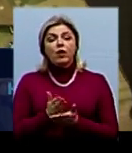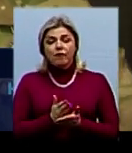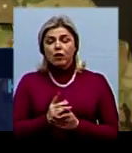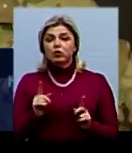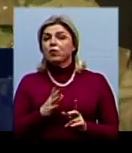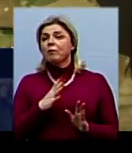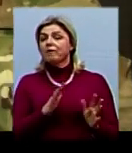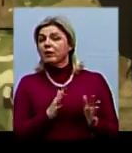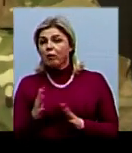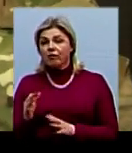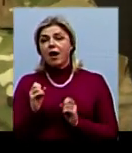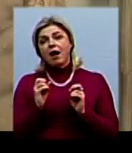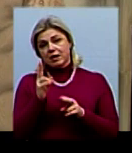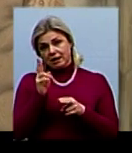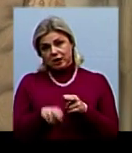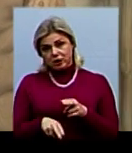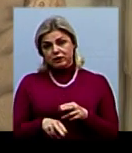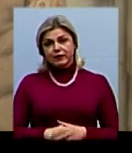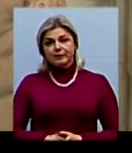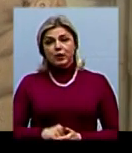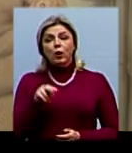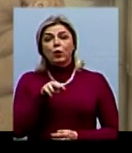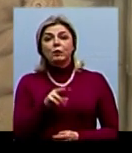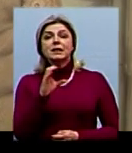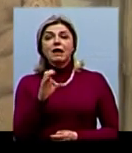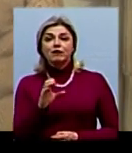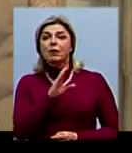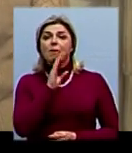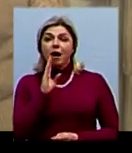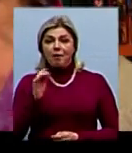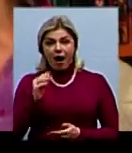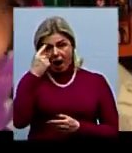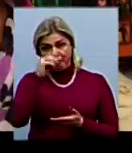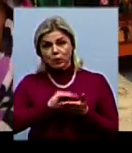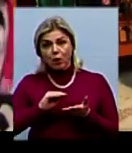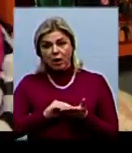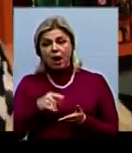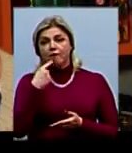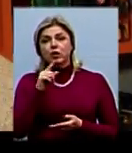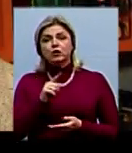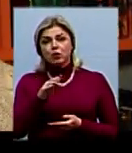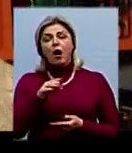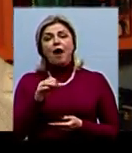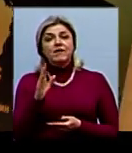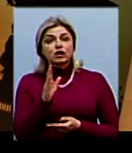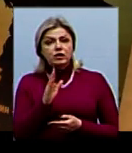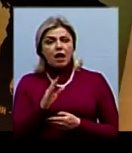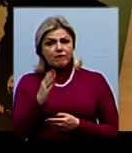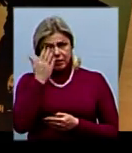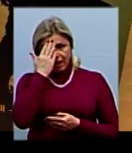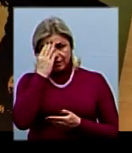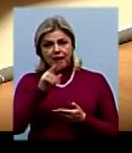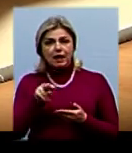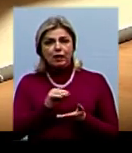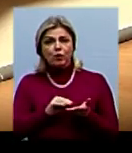мною відбувалося і як закінчив. Людмила Савченко – мати автора. Говорить, В'ячеслав володіє літературним талантом. І морський вузол